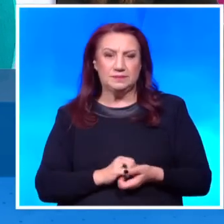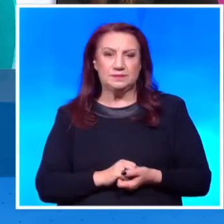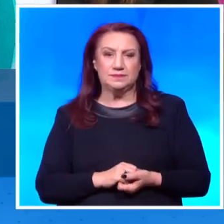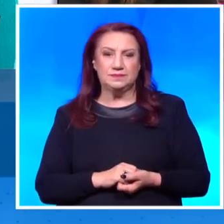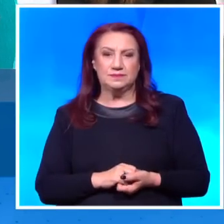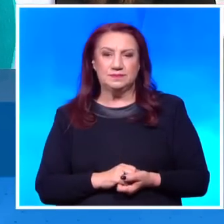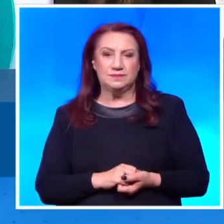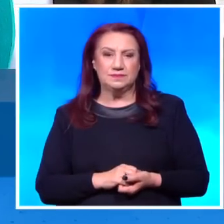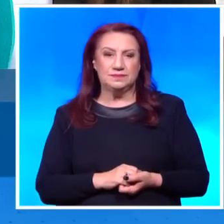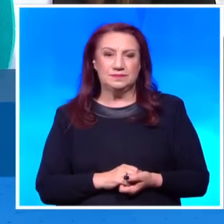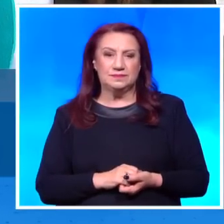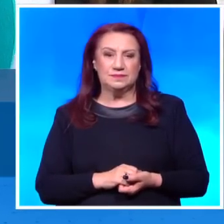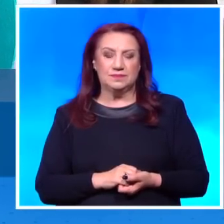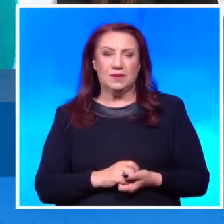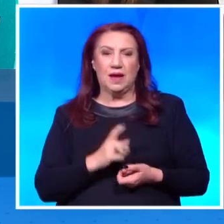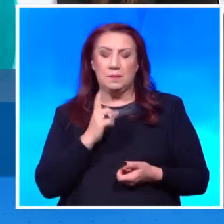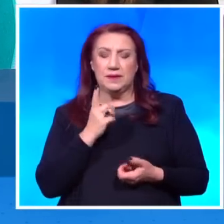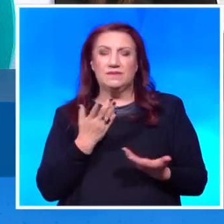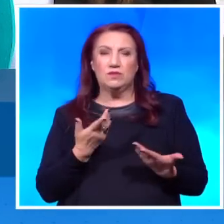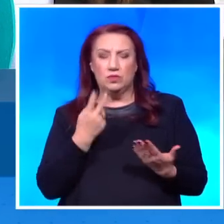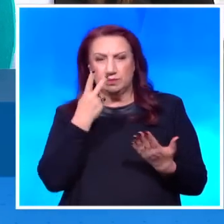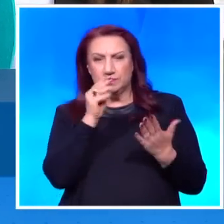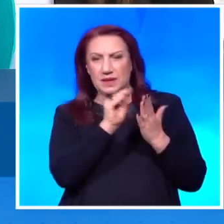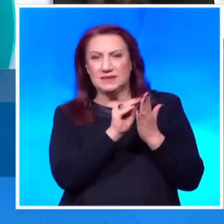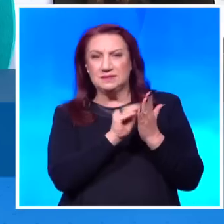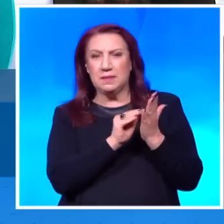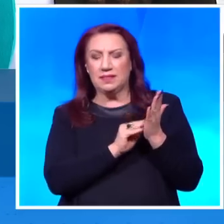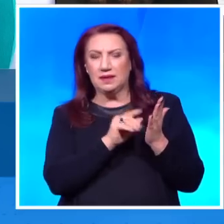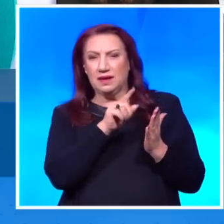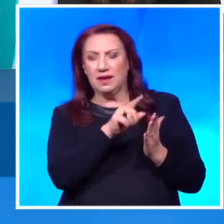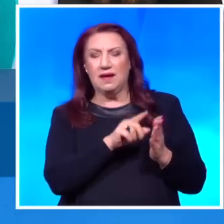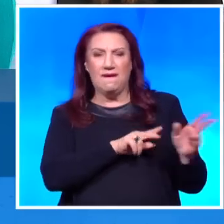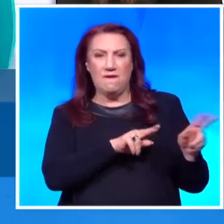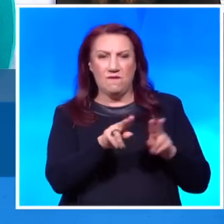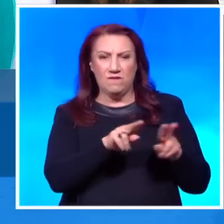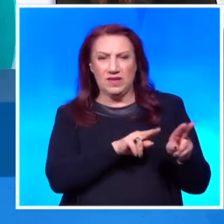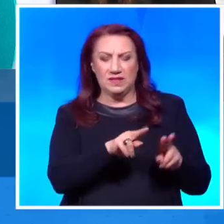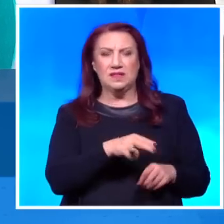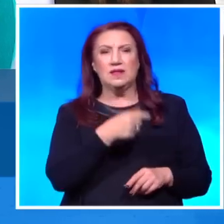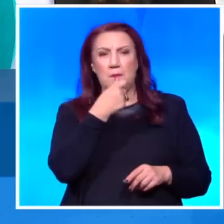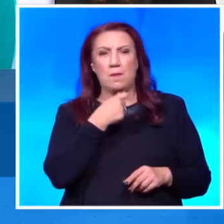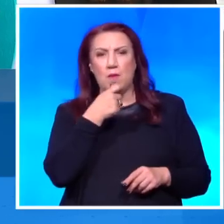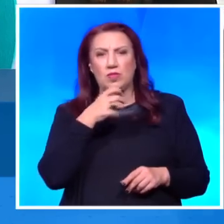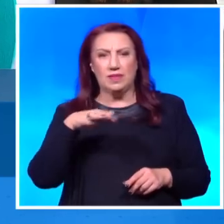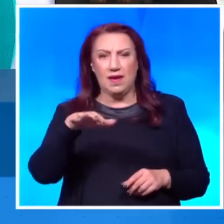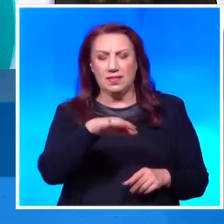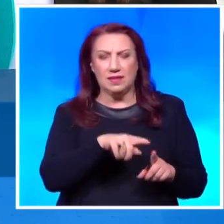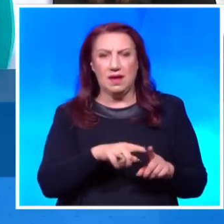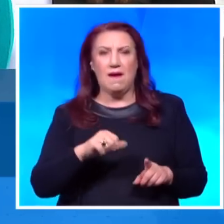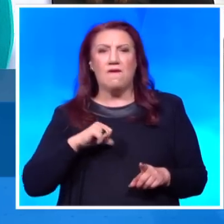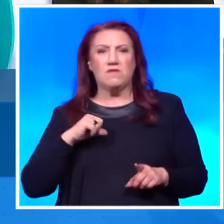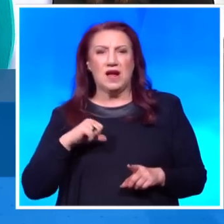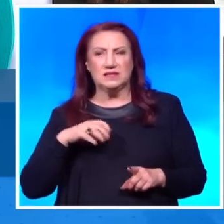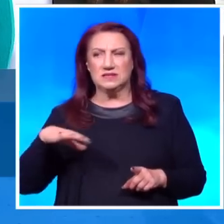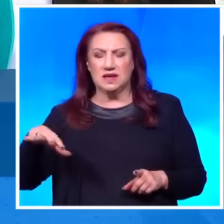Христова. Здравейте! Първо към равносметката от Видинско, Монтанско и Врачанско. Рени, здравей, каква е ситуацията?